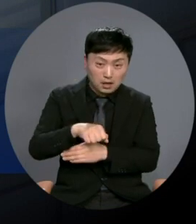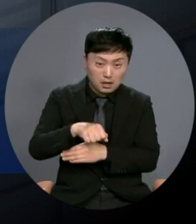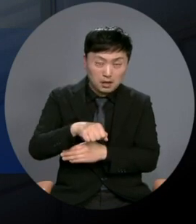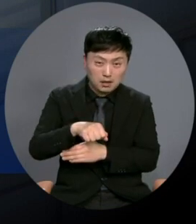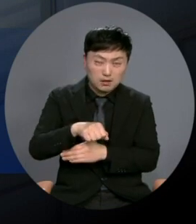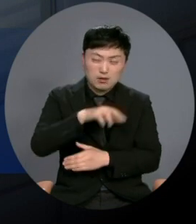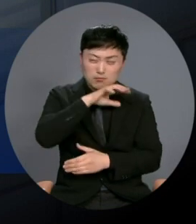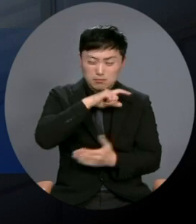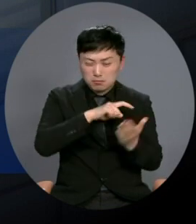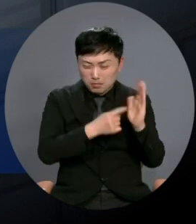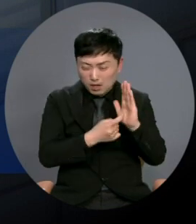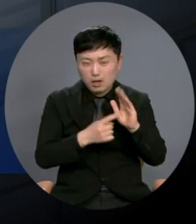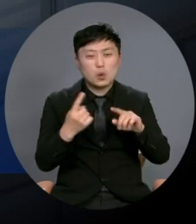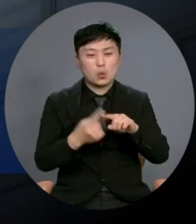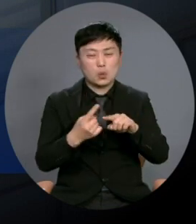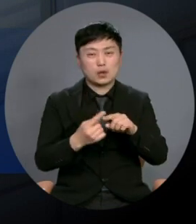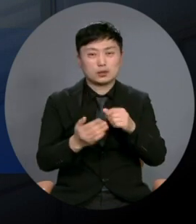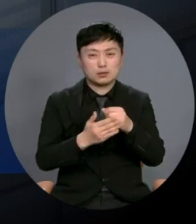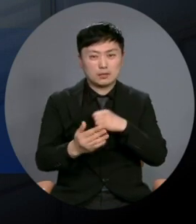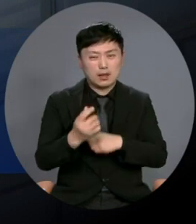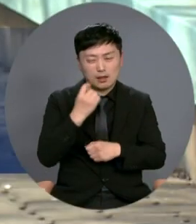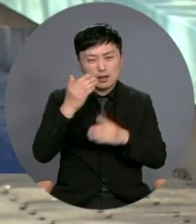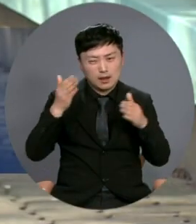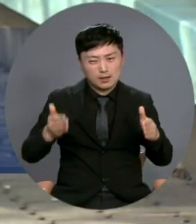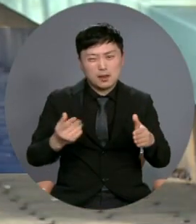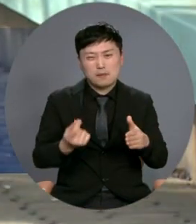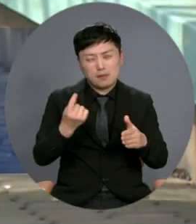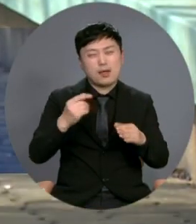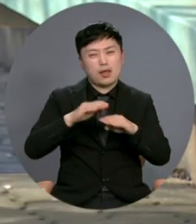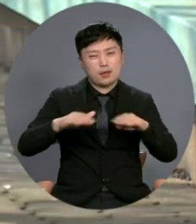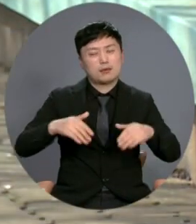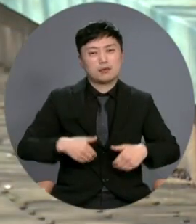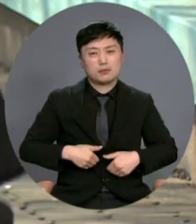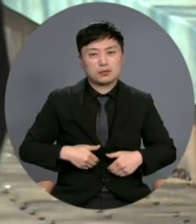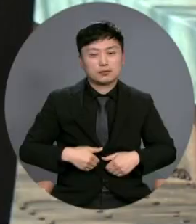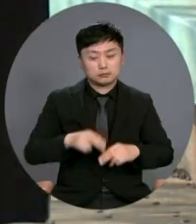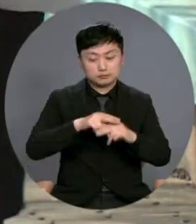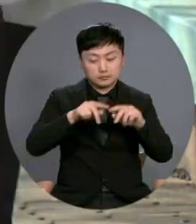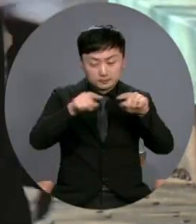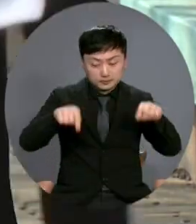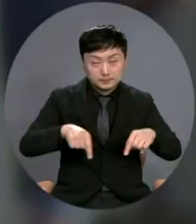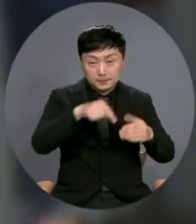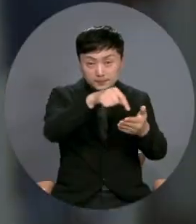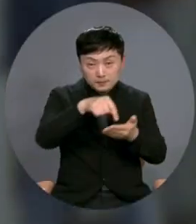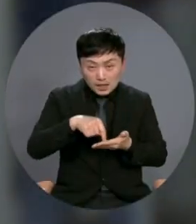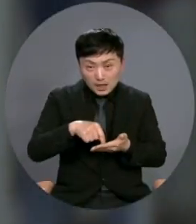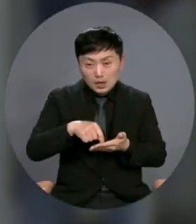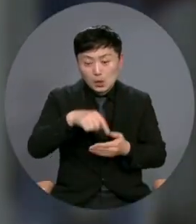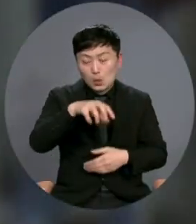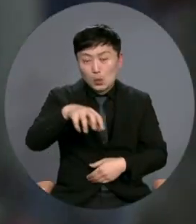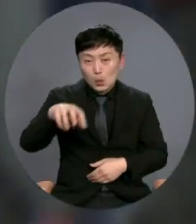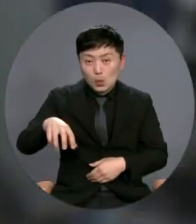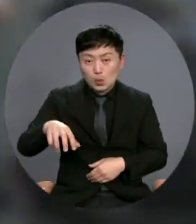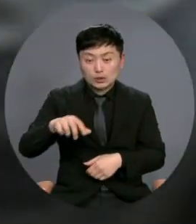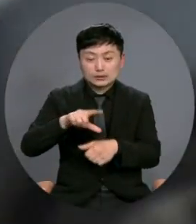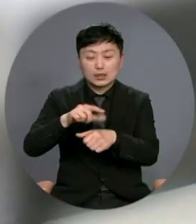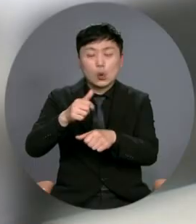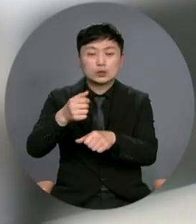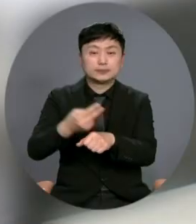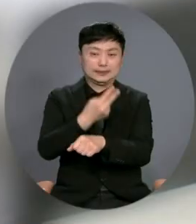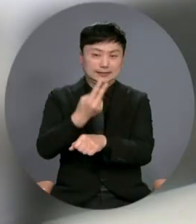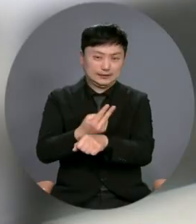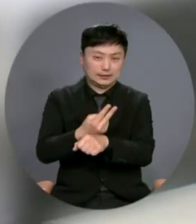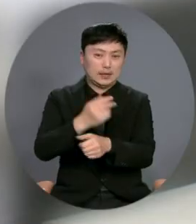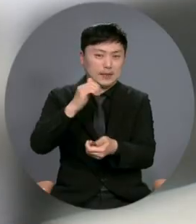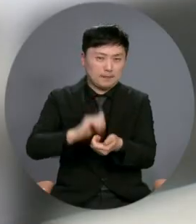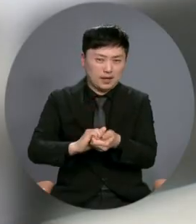선언적인 의미고 이렇게든 한 달 안에 해결됐으면 좋겠다. 사직서 제출에 이어 의료 현장에 영향이 큰 주 52시간 근무에